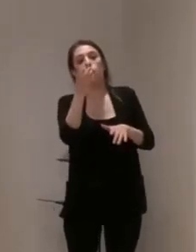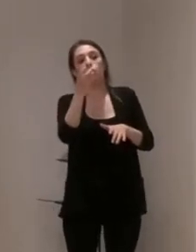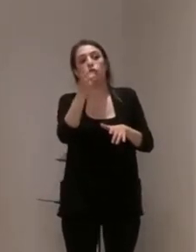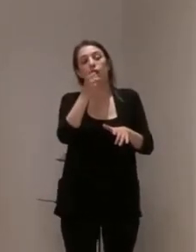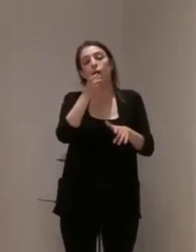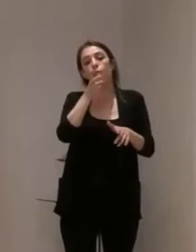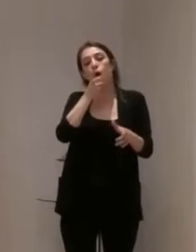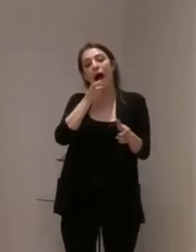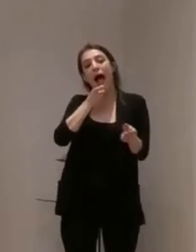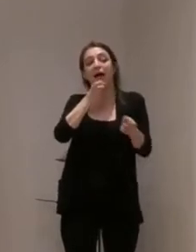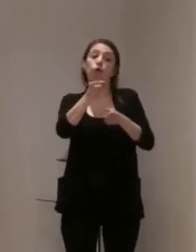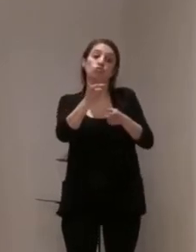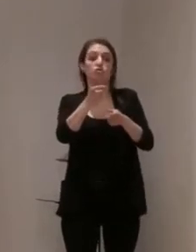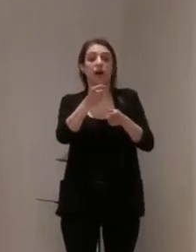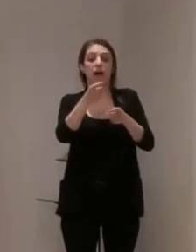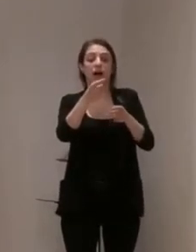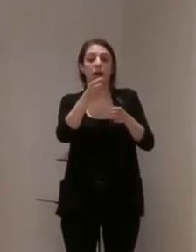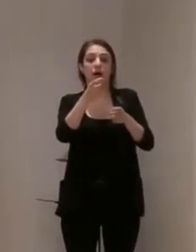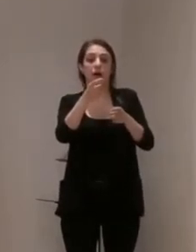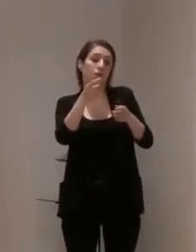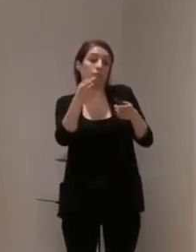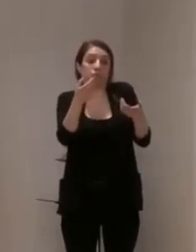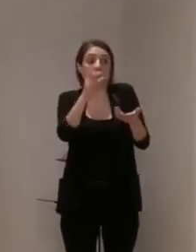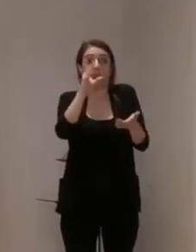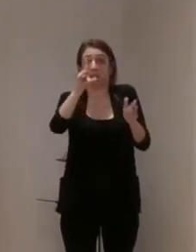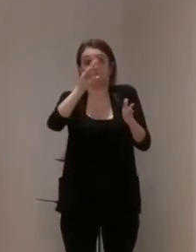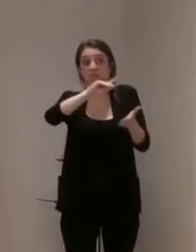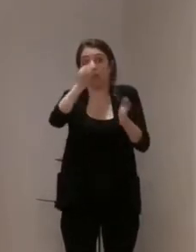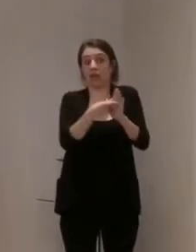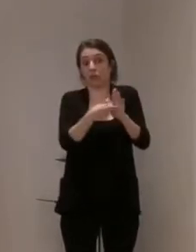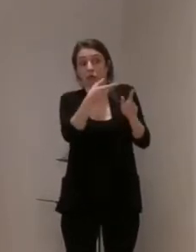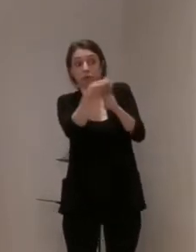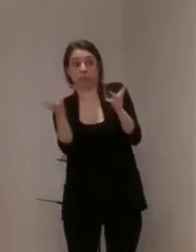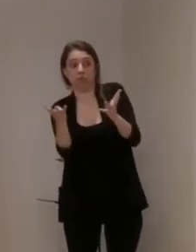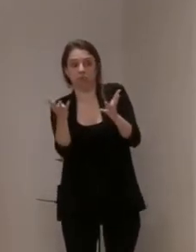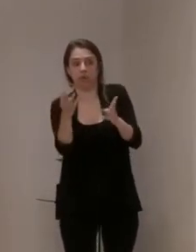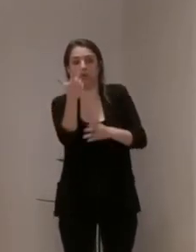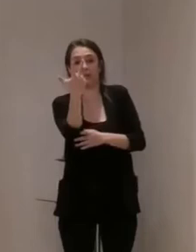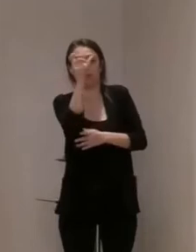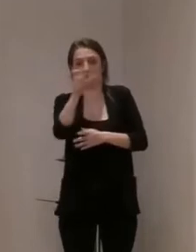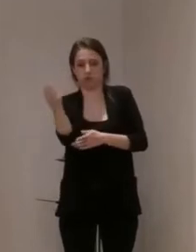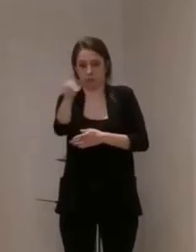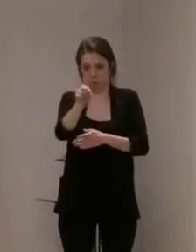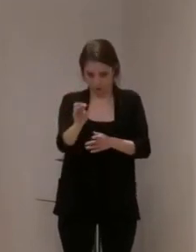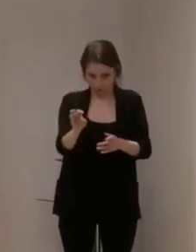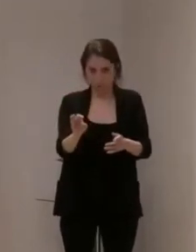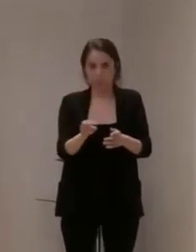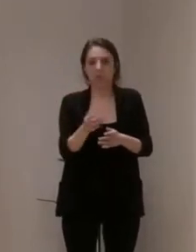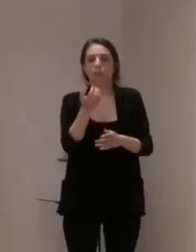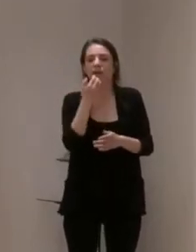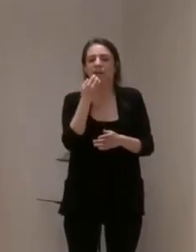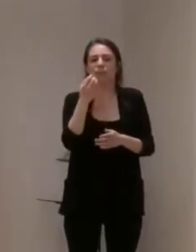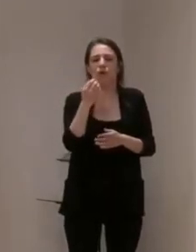però hi havia 3 morts, o sigui, se'ls acusava d'haver 3 morts. El mentor